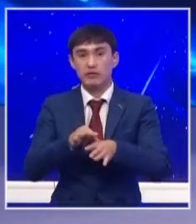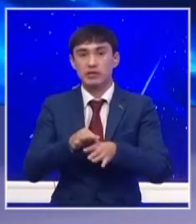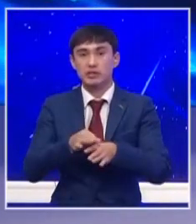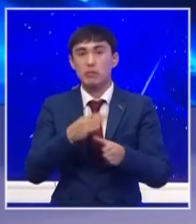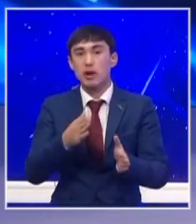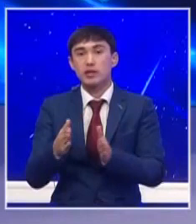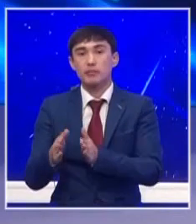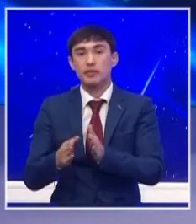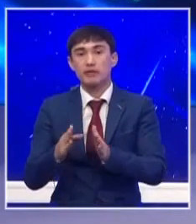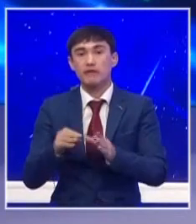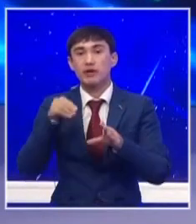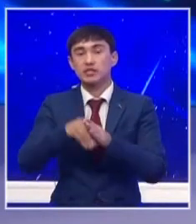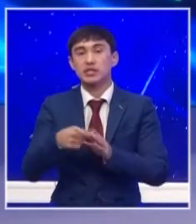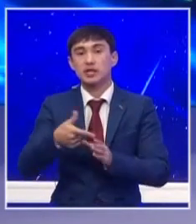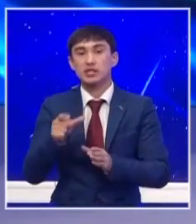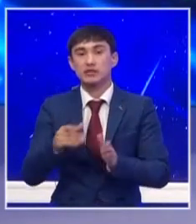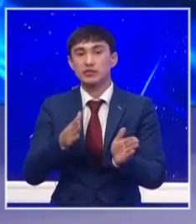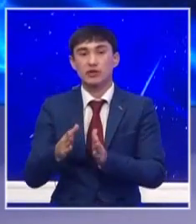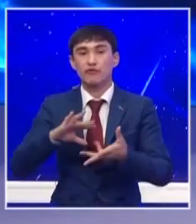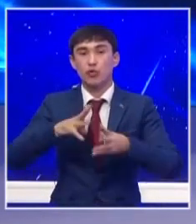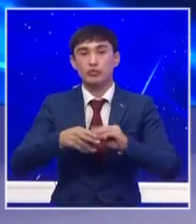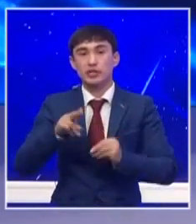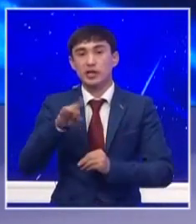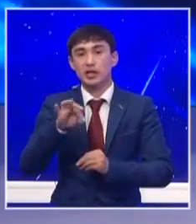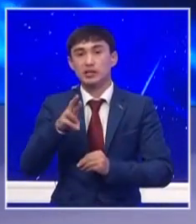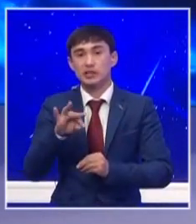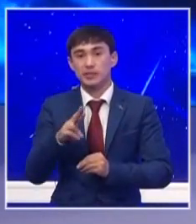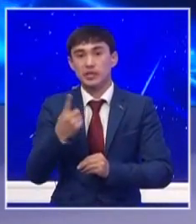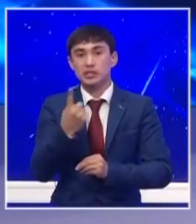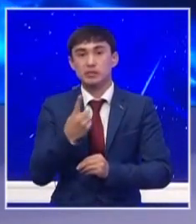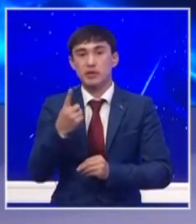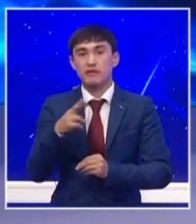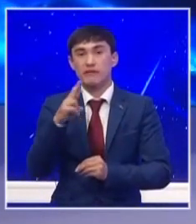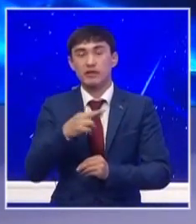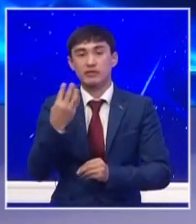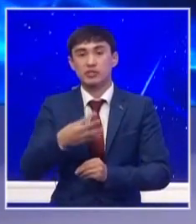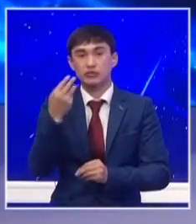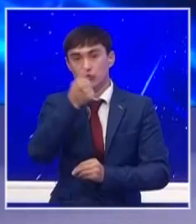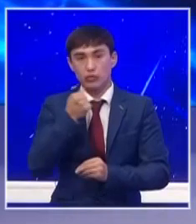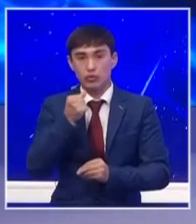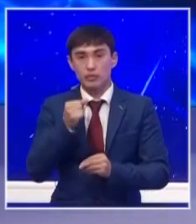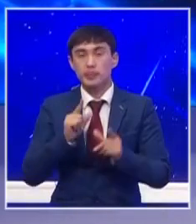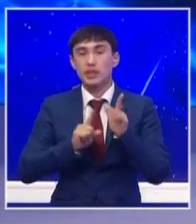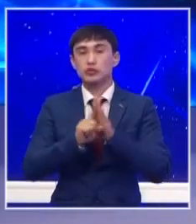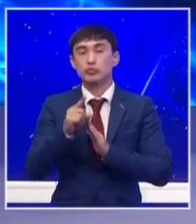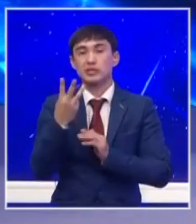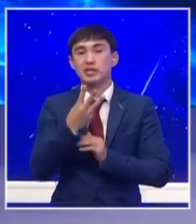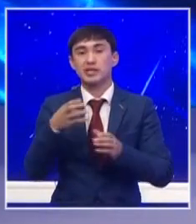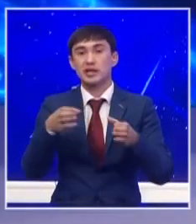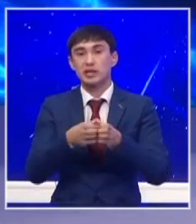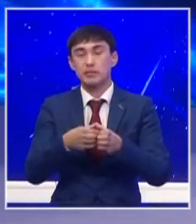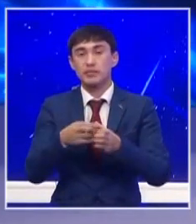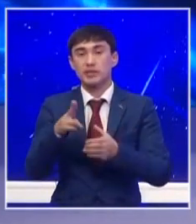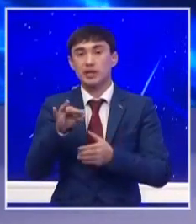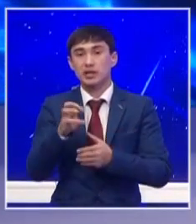проводится поэтапное вхождение Ждан систему всеобщего декларирования с 1 января 2024 года наступит